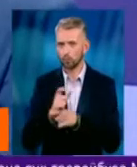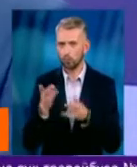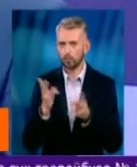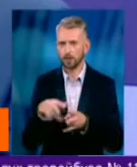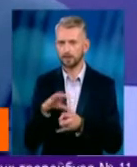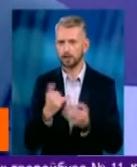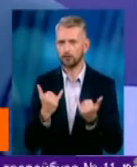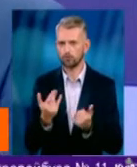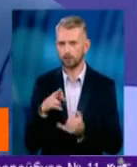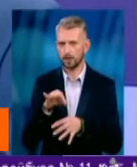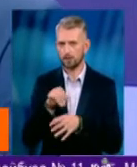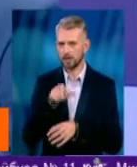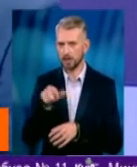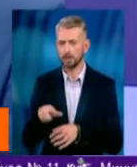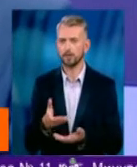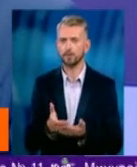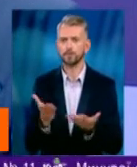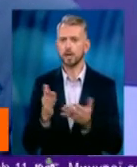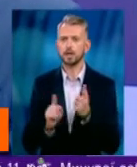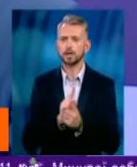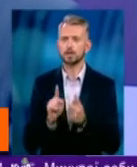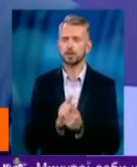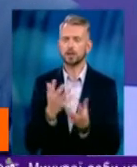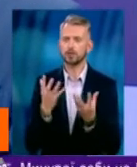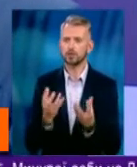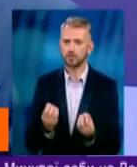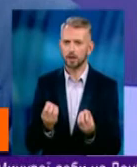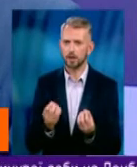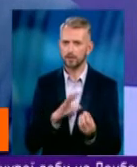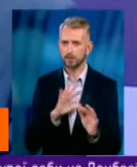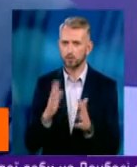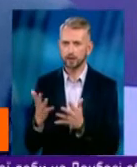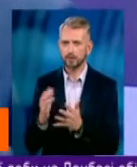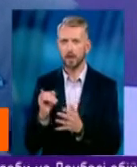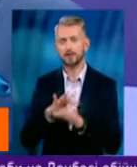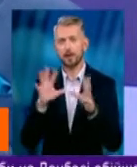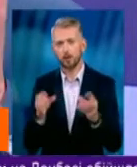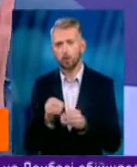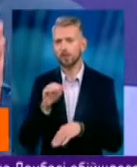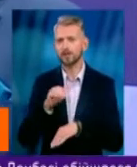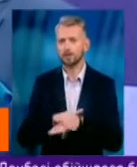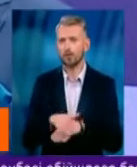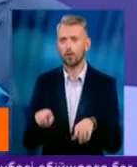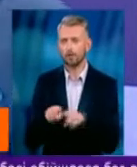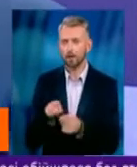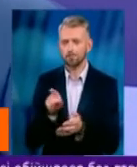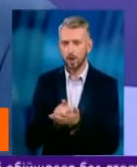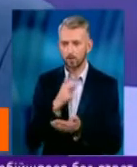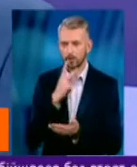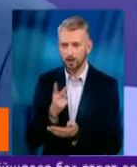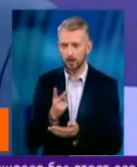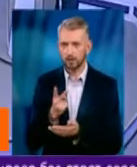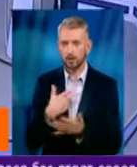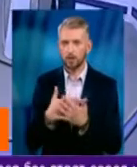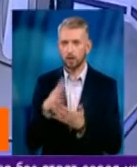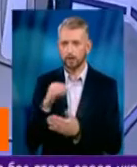все сучасне для пацієнтів. Які зміни ось ще відбулися там? І загалом, ну фактично, ось так мають виглядати